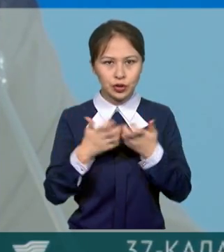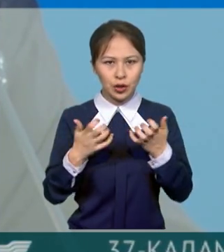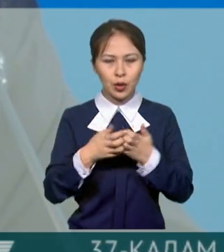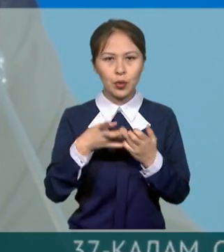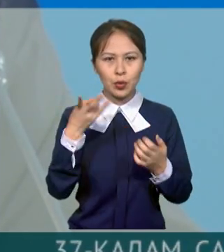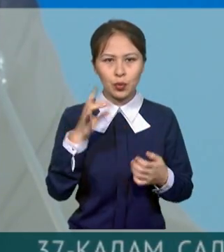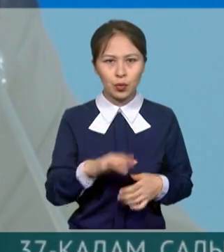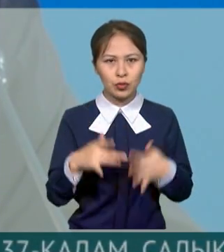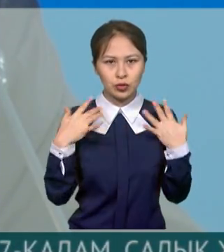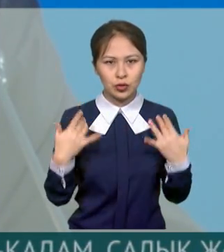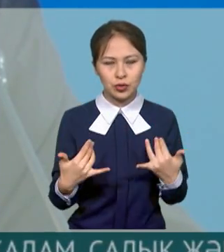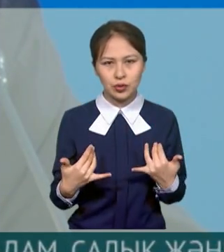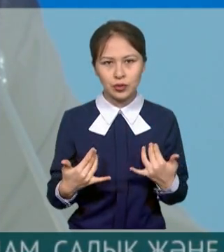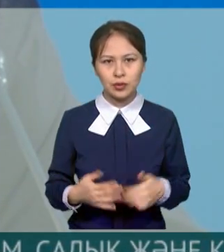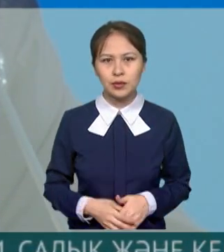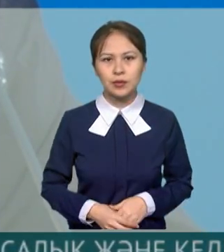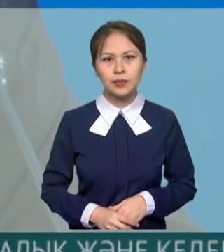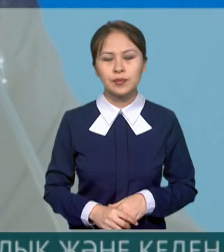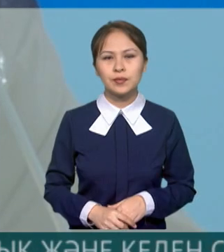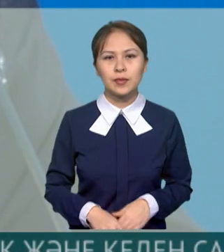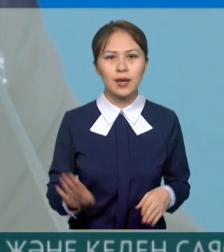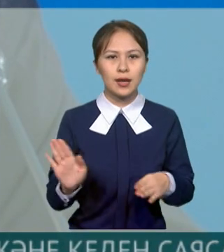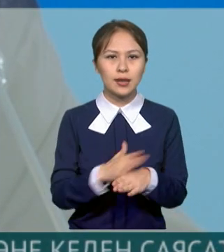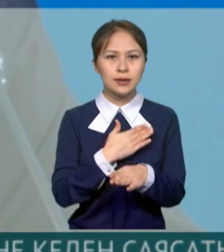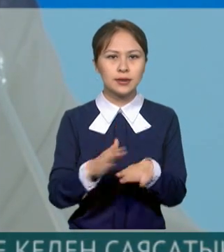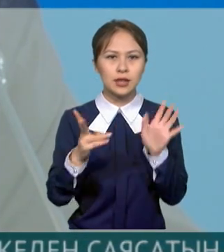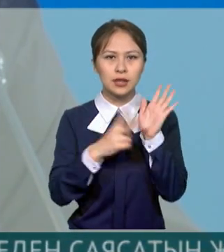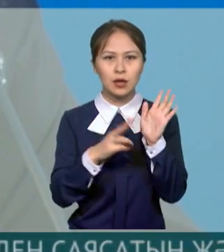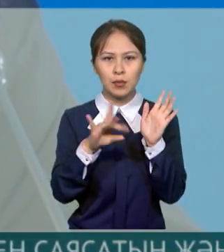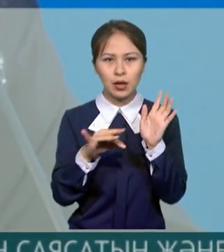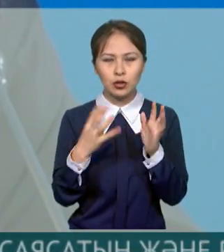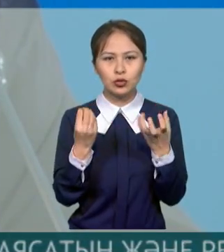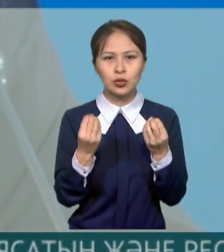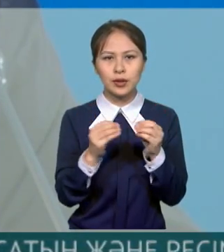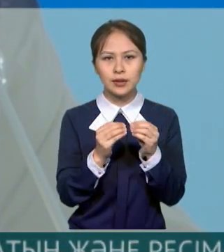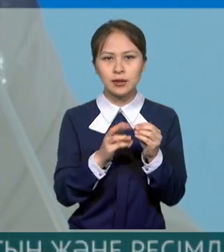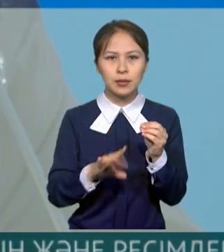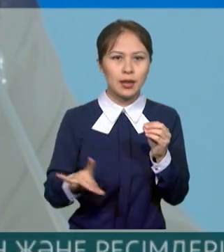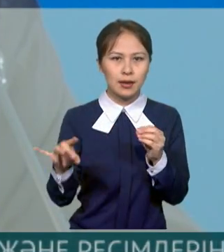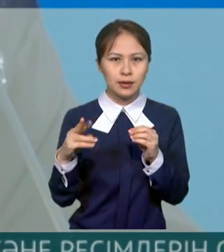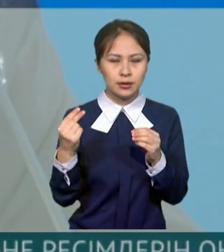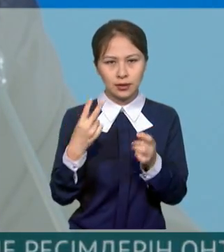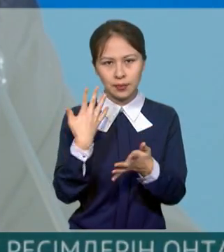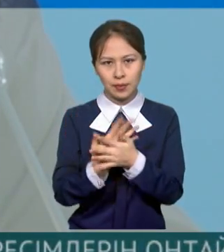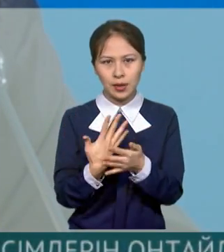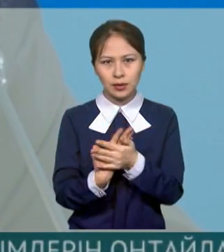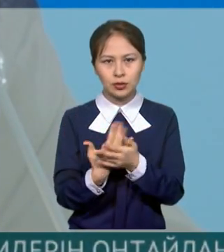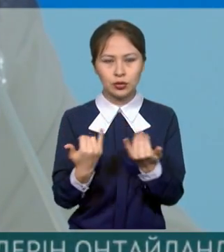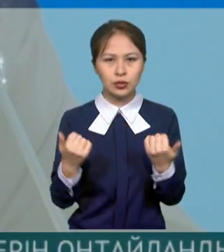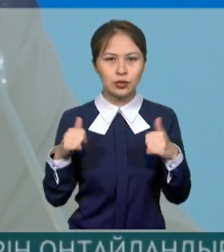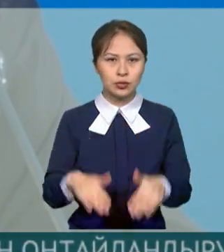Енді қазір бөлек, жаңағы 7 миллиардтан бөлек тағы да 10 миллиард ақшаны қарастырып жатыр, ол уже шешіліп жатыр.